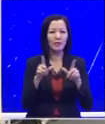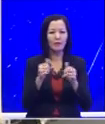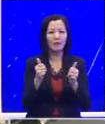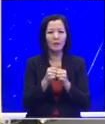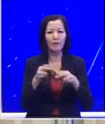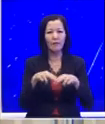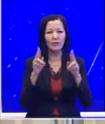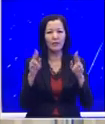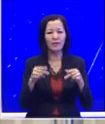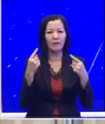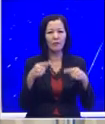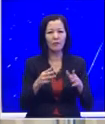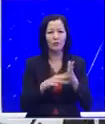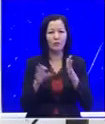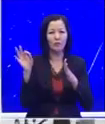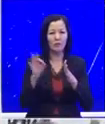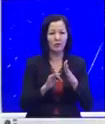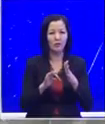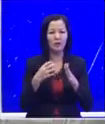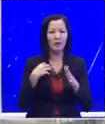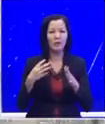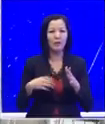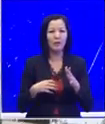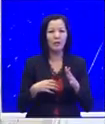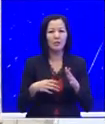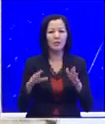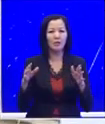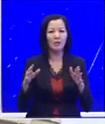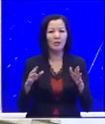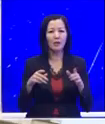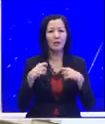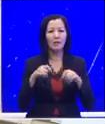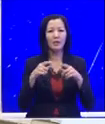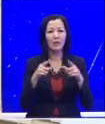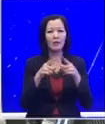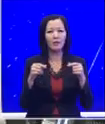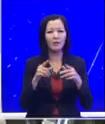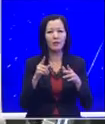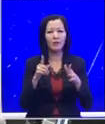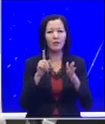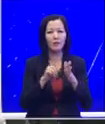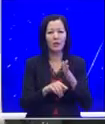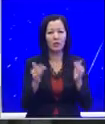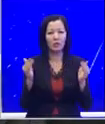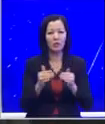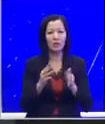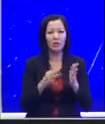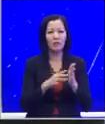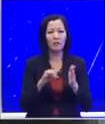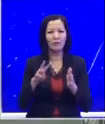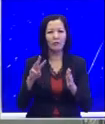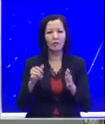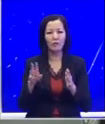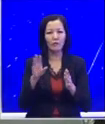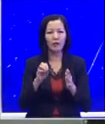вокзалами, выручка упала на 80%. Даже парижская опера продала в декабре билетов меньше обычного, потеряв в результате